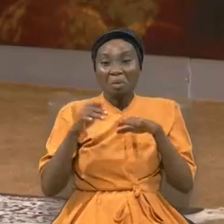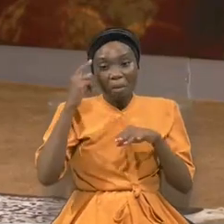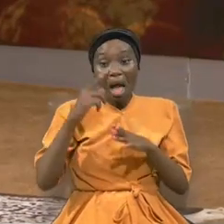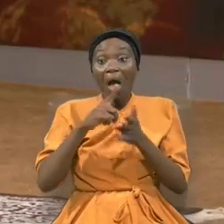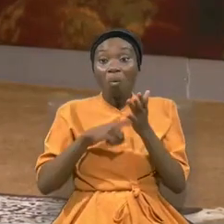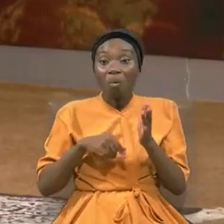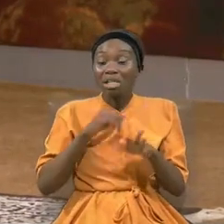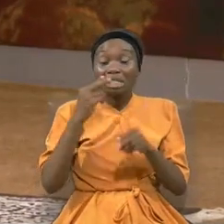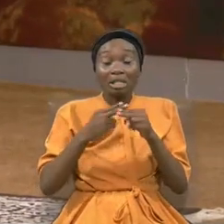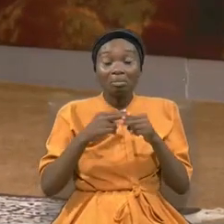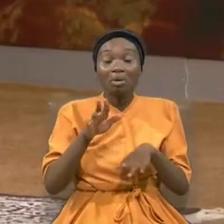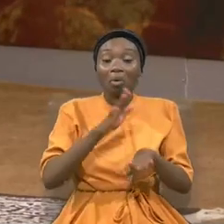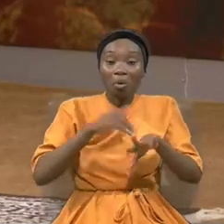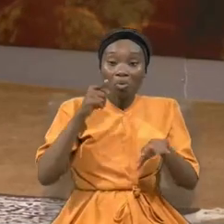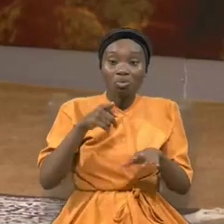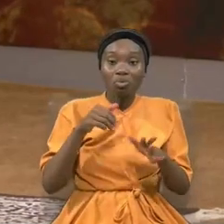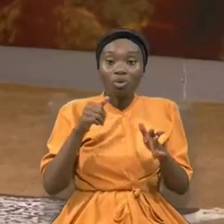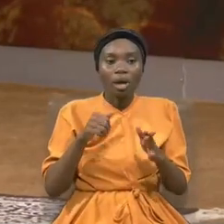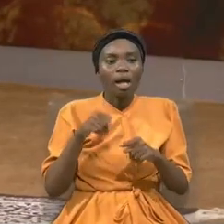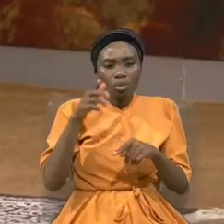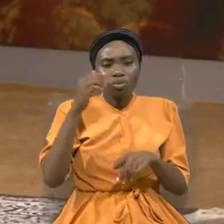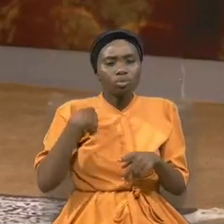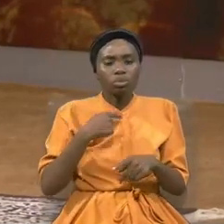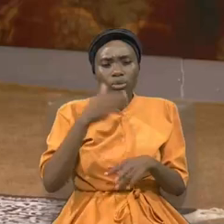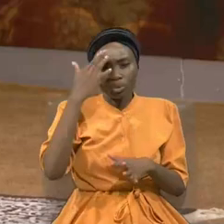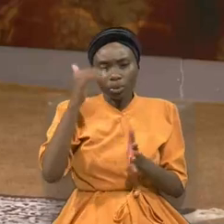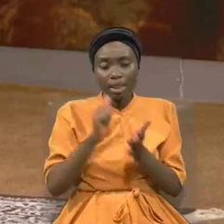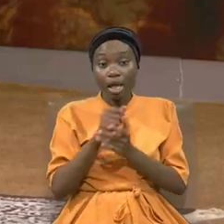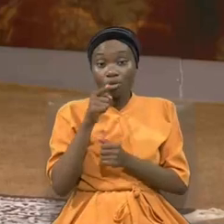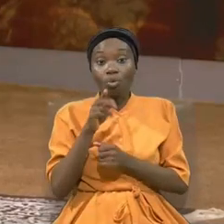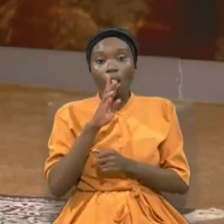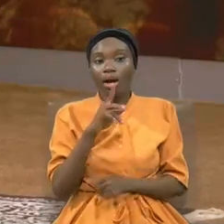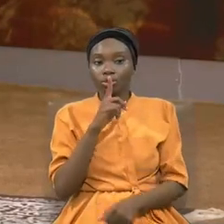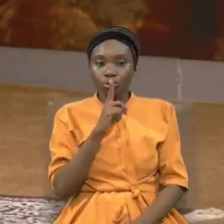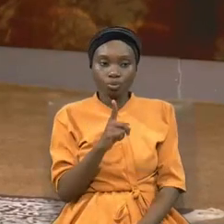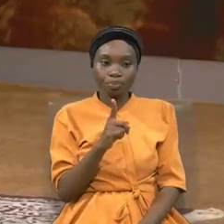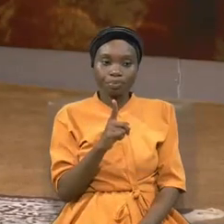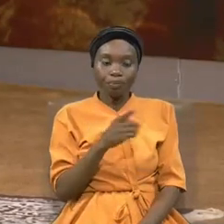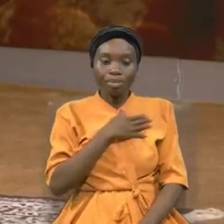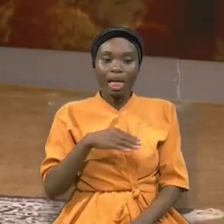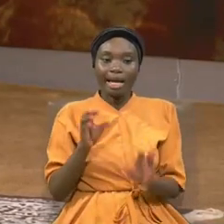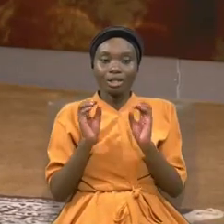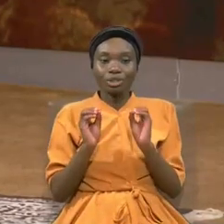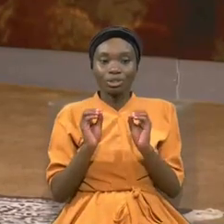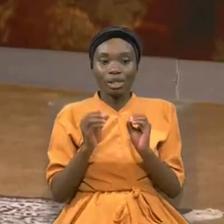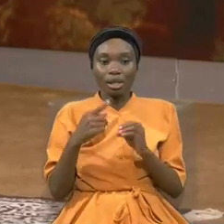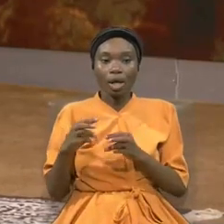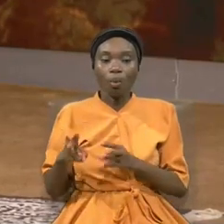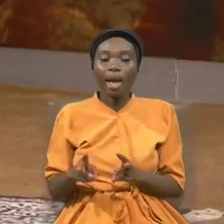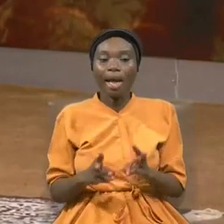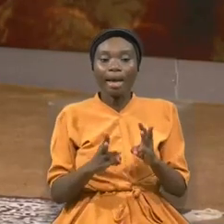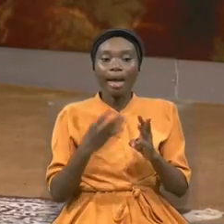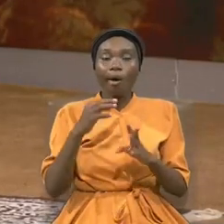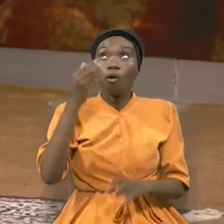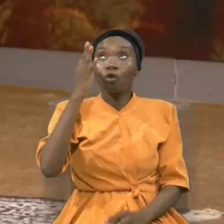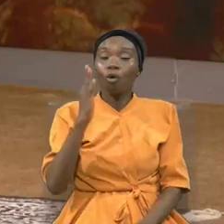voyez, et ils ne sont pas gênés de vous donner un bon nom. Maître, nous savons que tu es vrai et que tu enseignes la voie